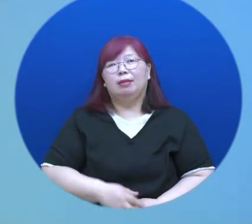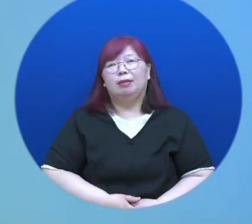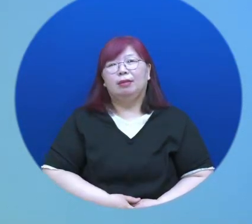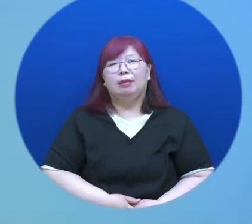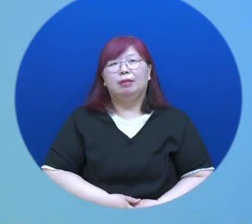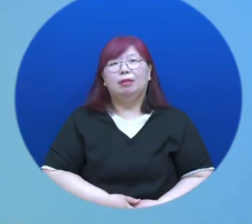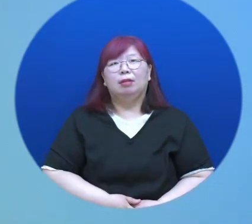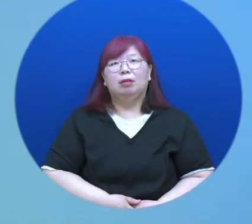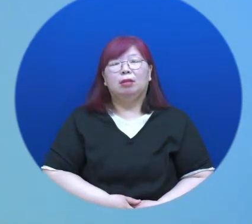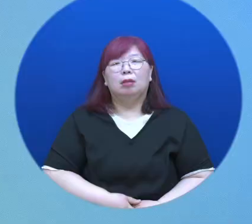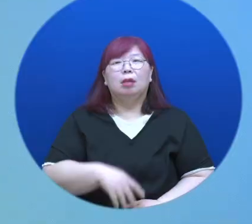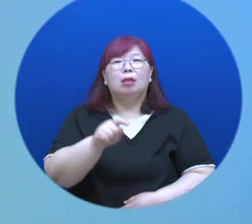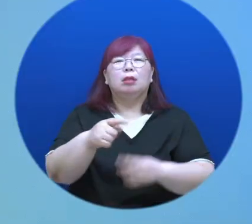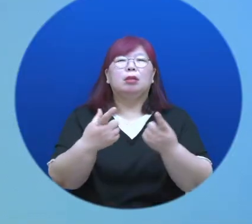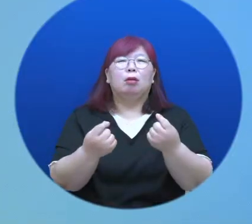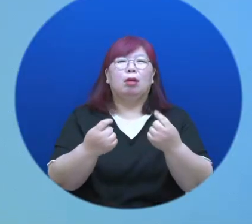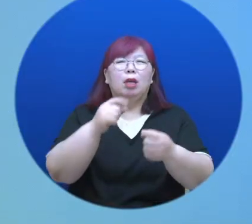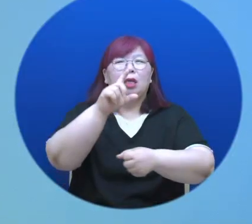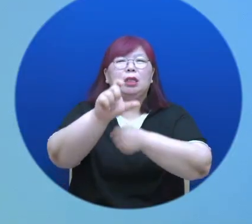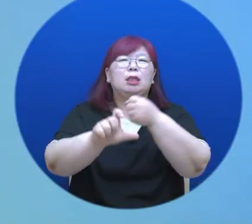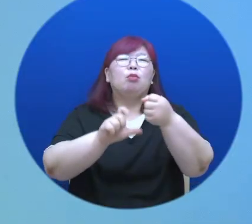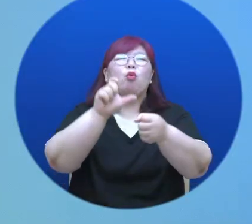그렇게 15년을